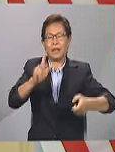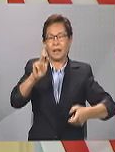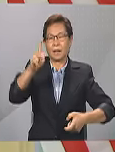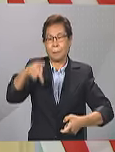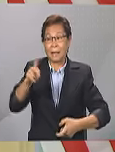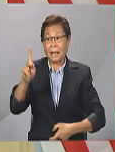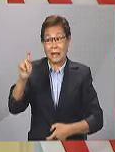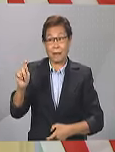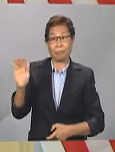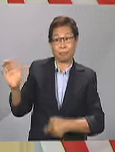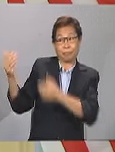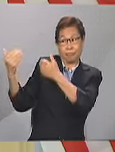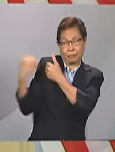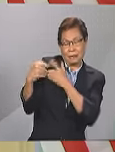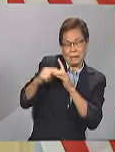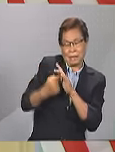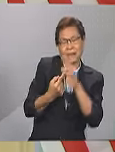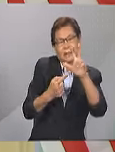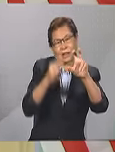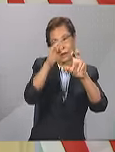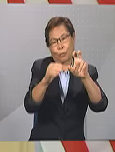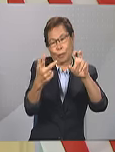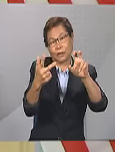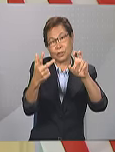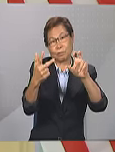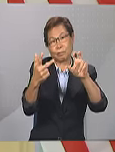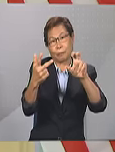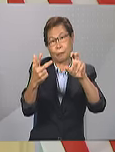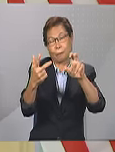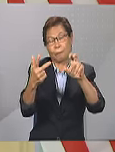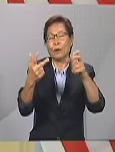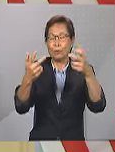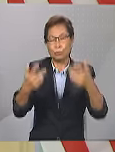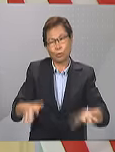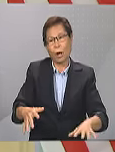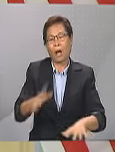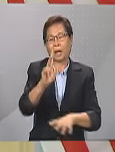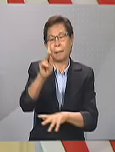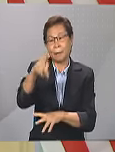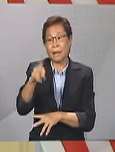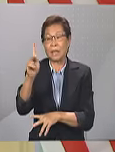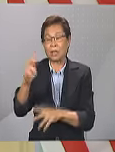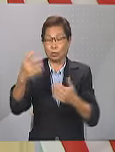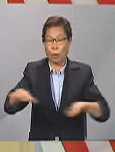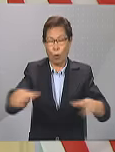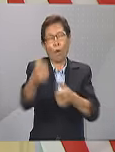qpqpqpq sejak 30 emas 2020 mereka telah melakukan